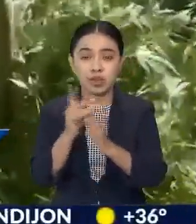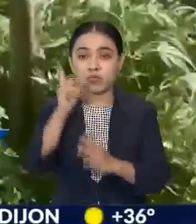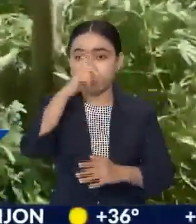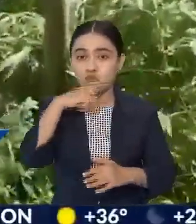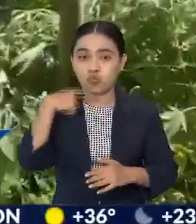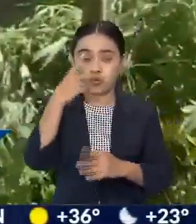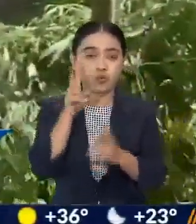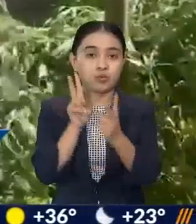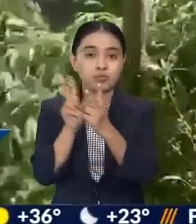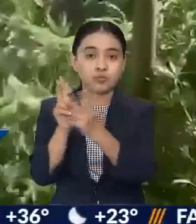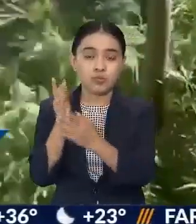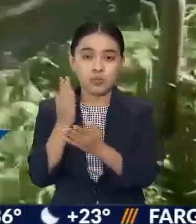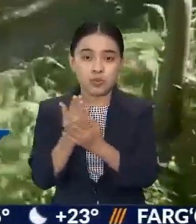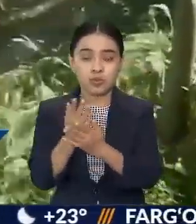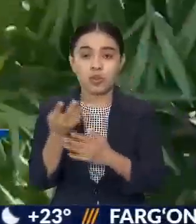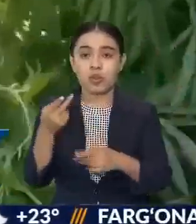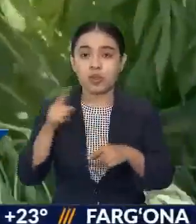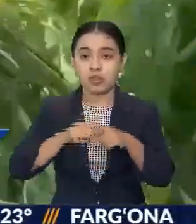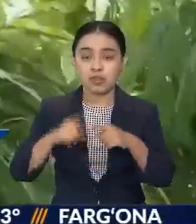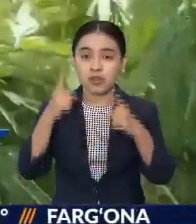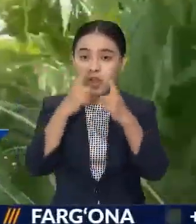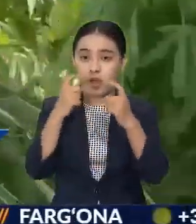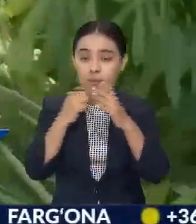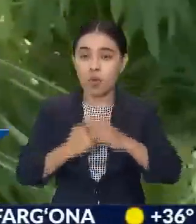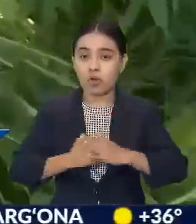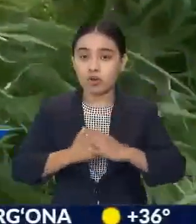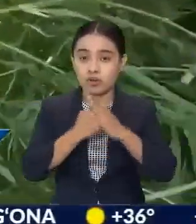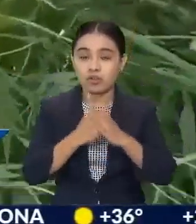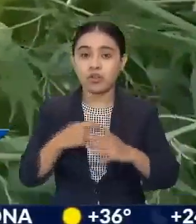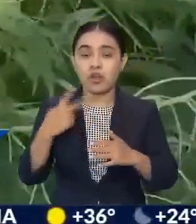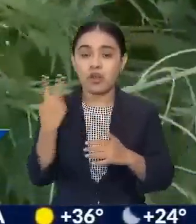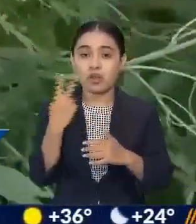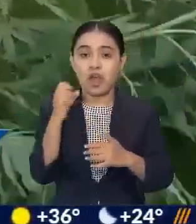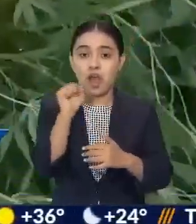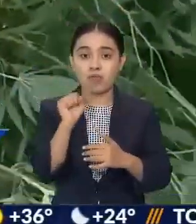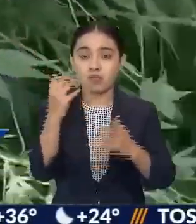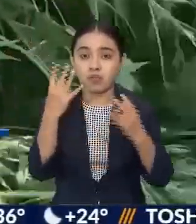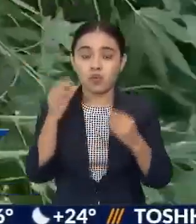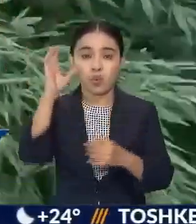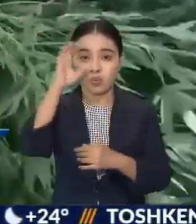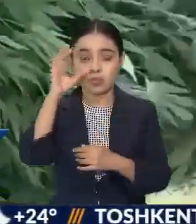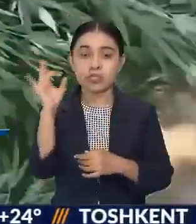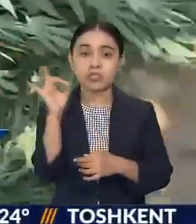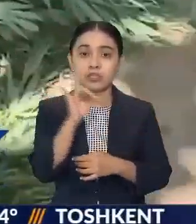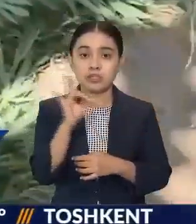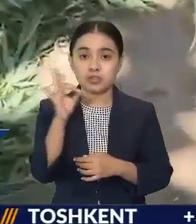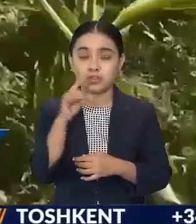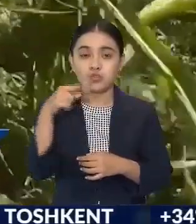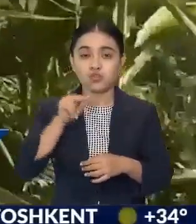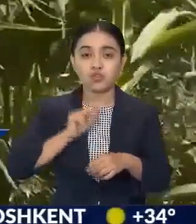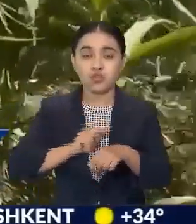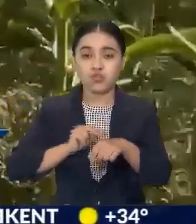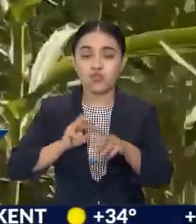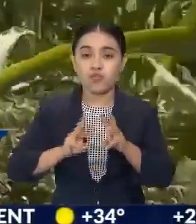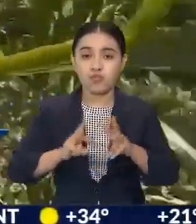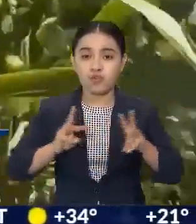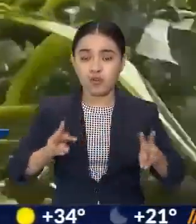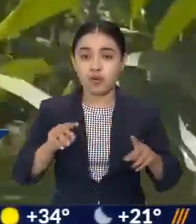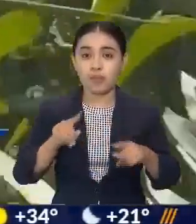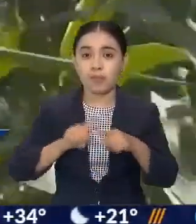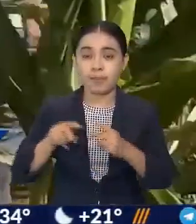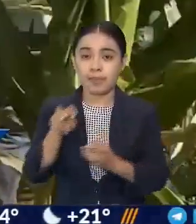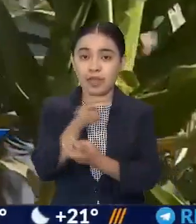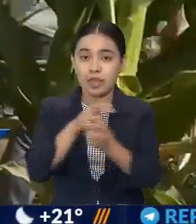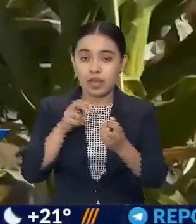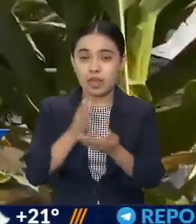shaxslar uchramoqda. Yetib kelgan tezkor axborot asosida joriy yilning 2-avgust kuni O'zbekiston Respublikasi Ichki ishlar vazirligi operativ